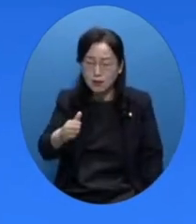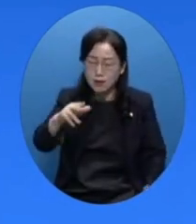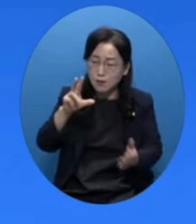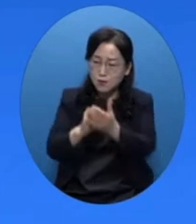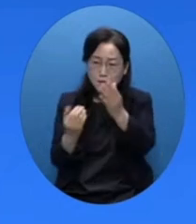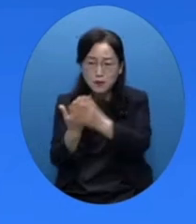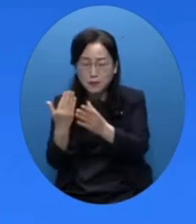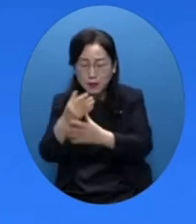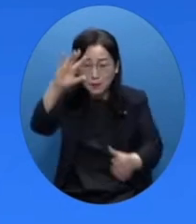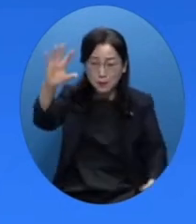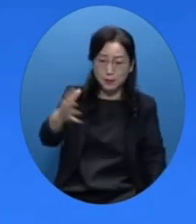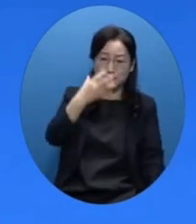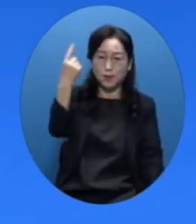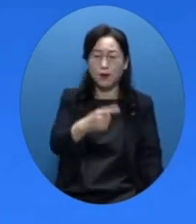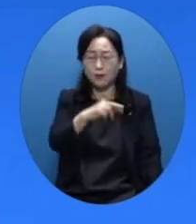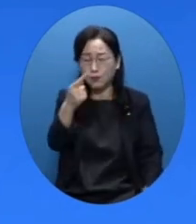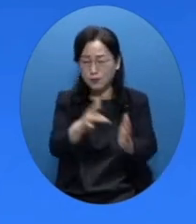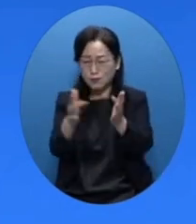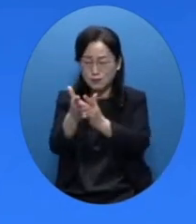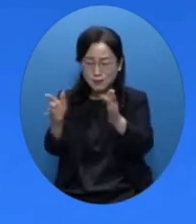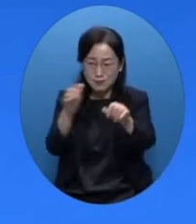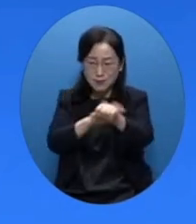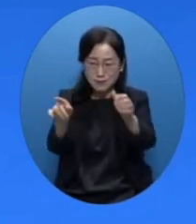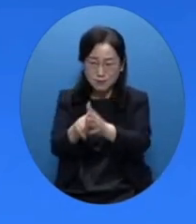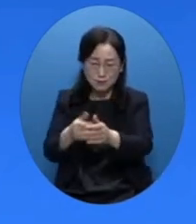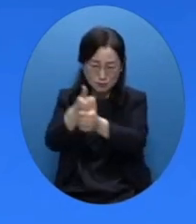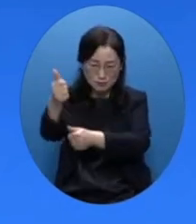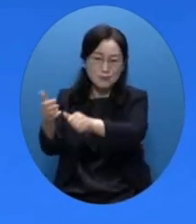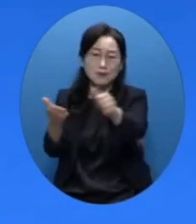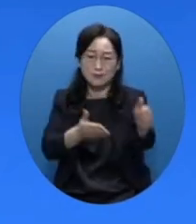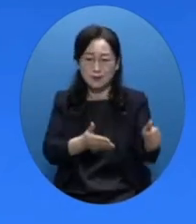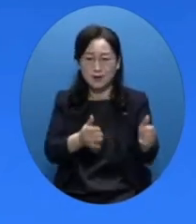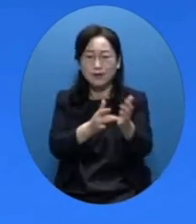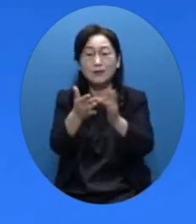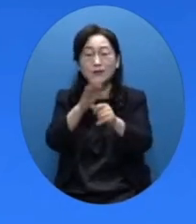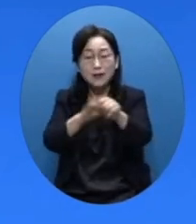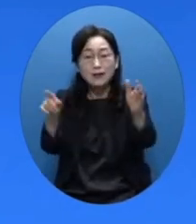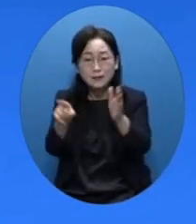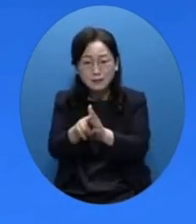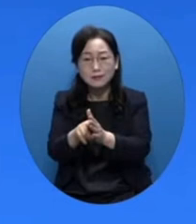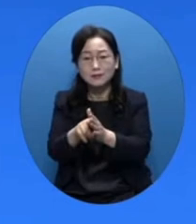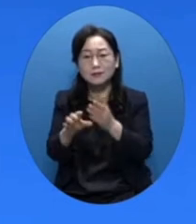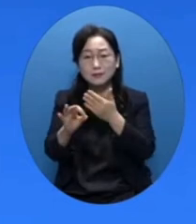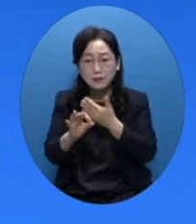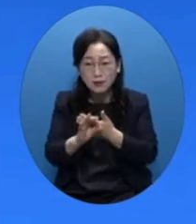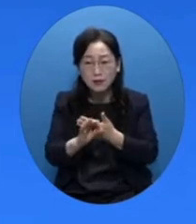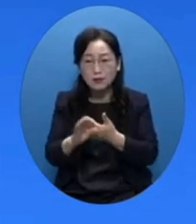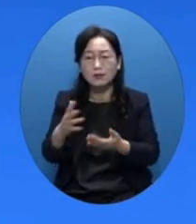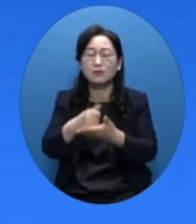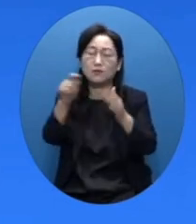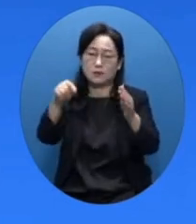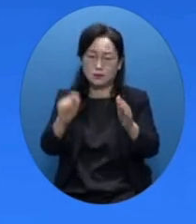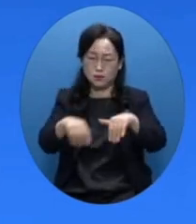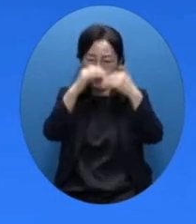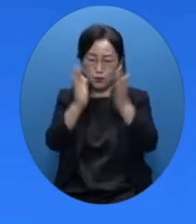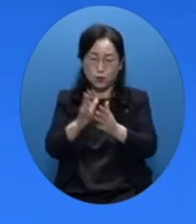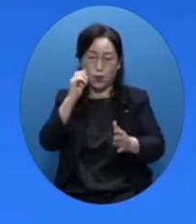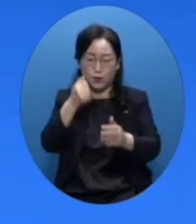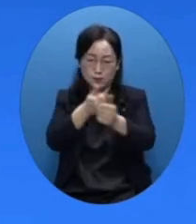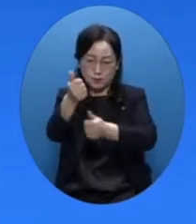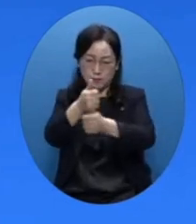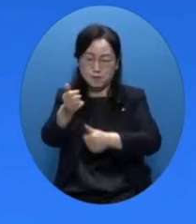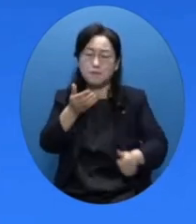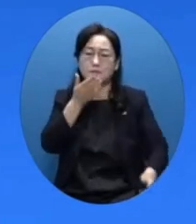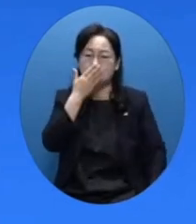잘 믿고 믿음으로 이겨내시길 바랍니다 예수를 잘 믿으면 취 리마에서 우리는 모든 어려움을 이기고 승리하는 삶을